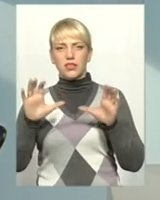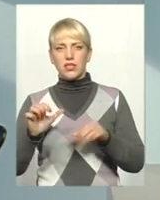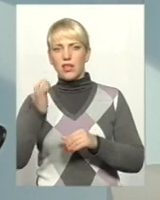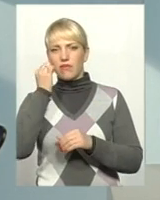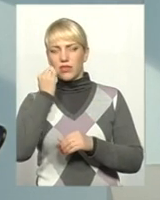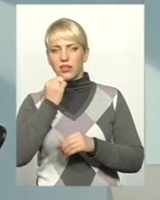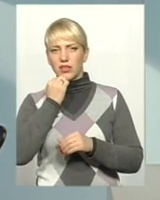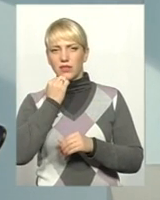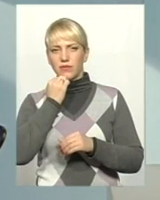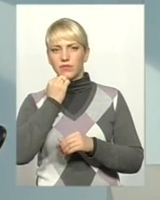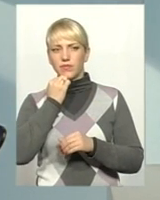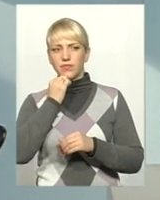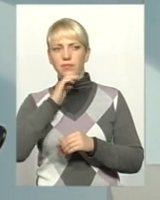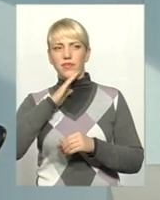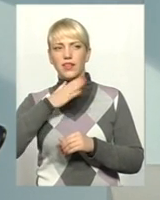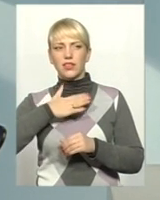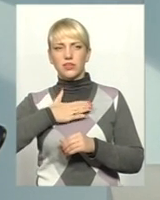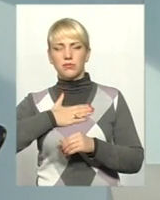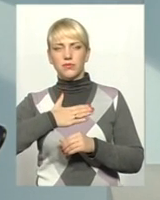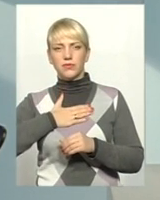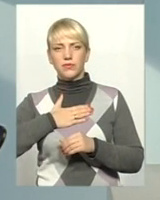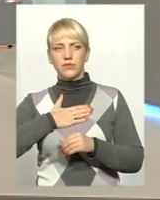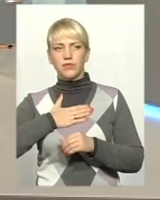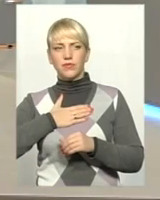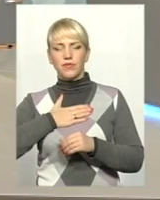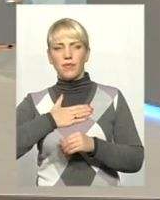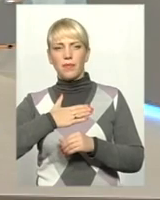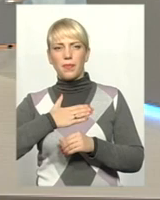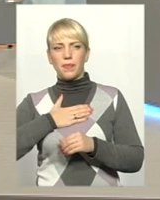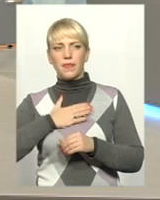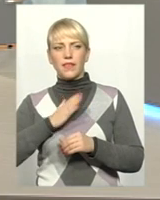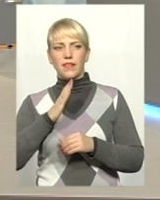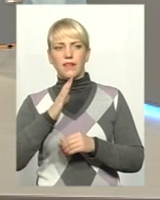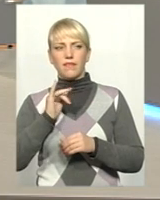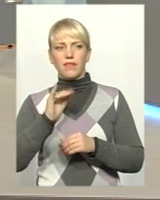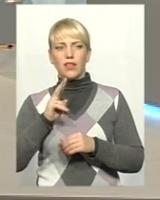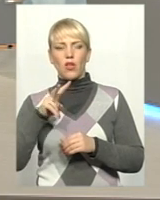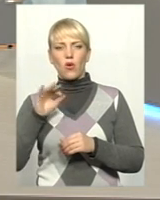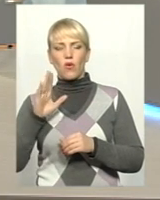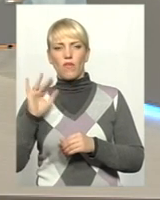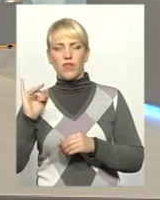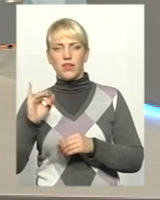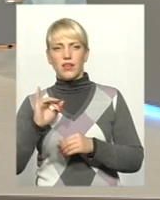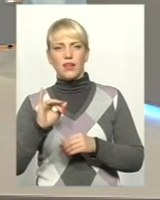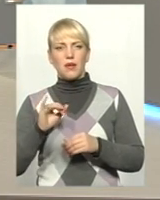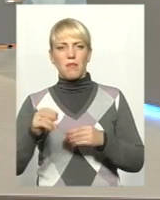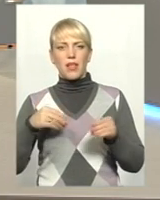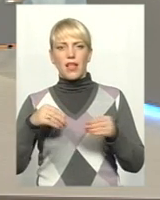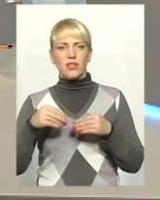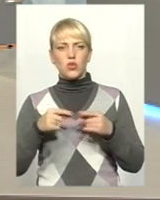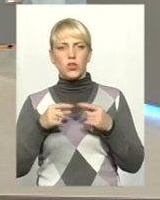з нашими великовозовими транспортними засобами. Ми поки що